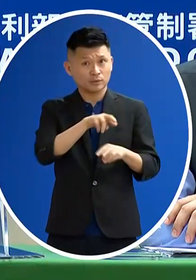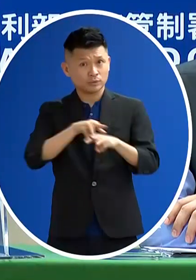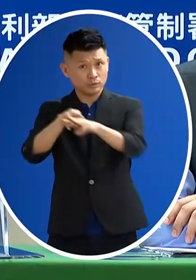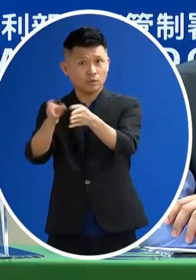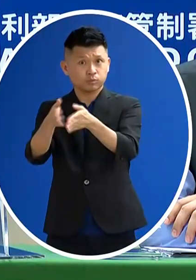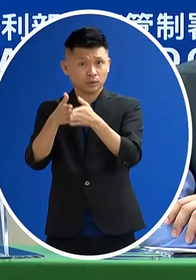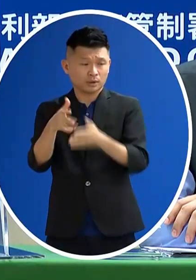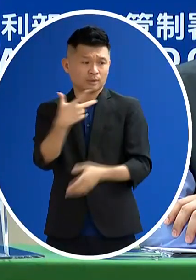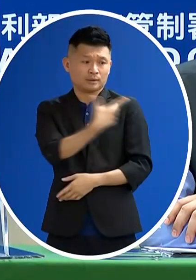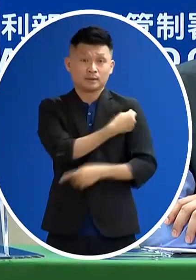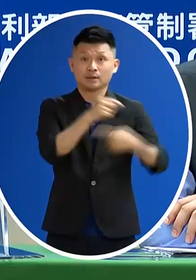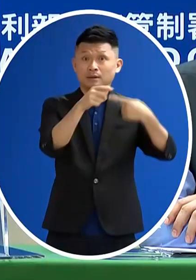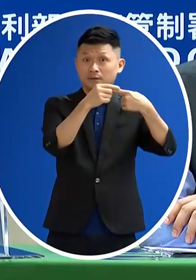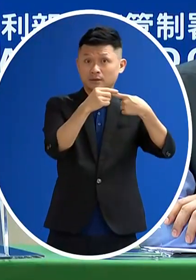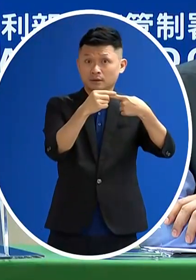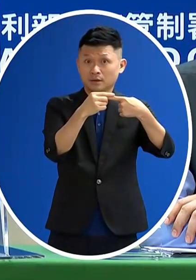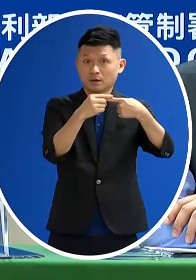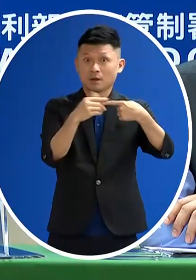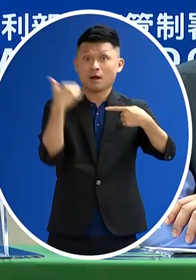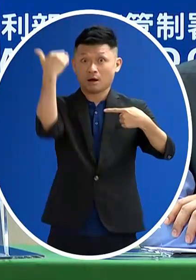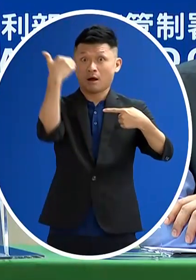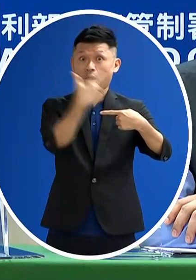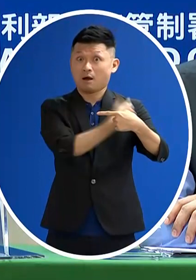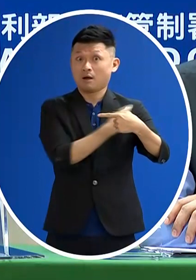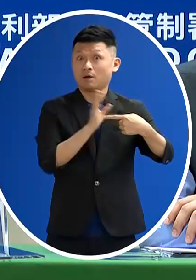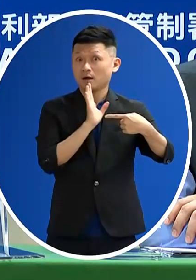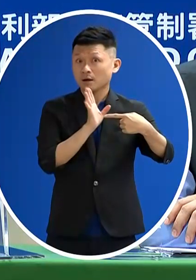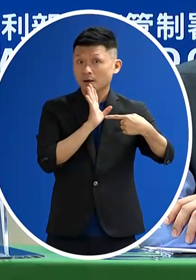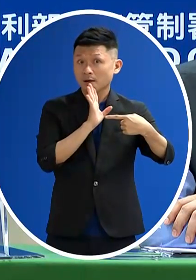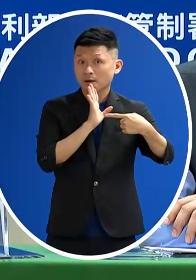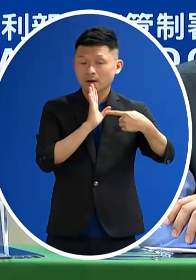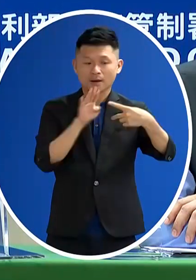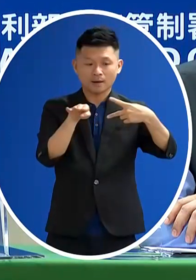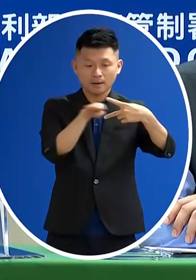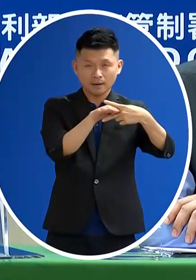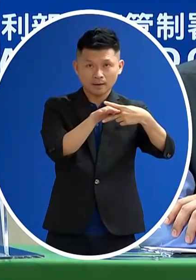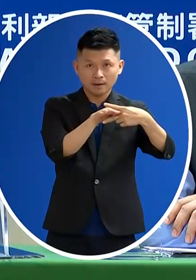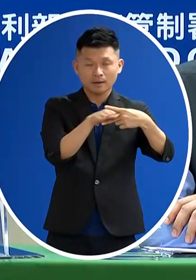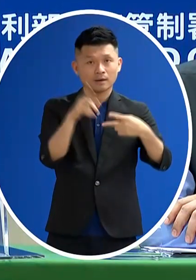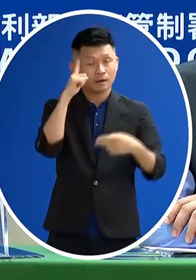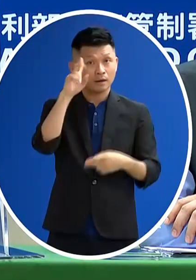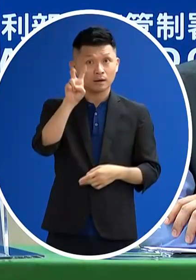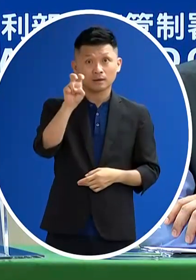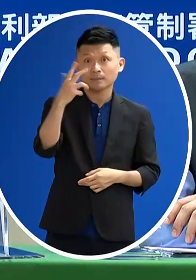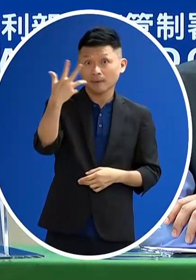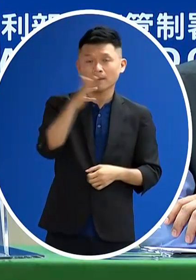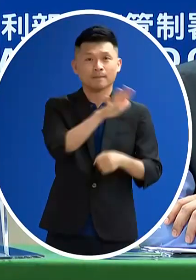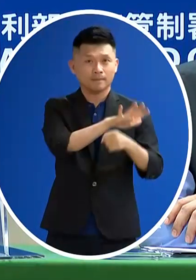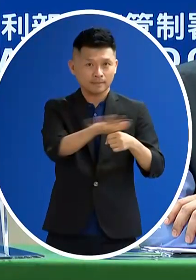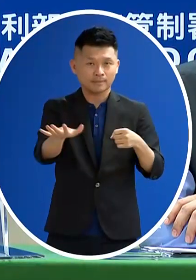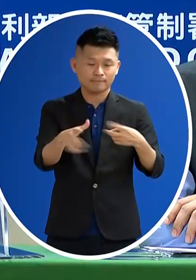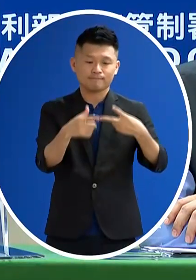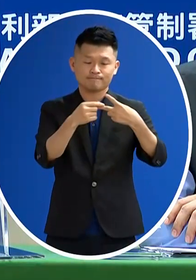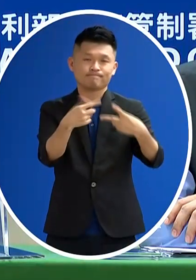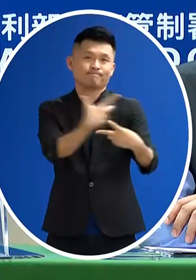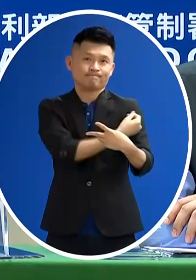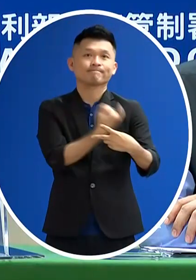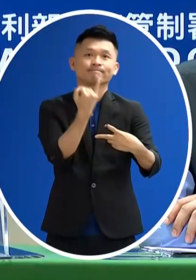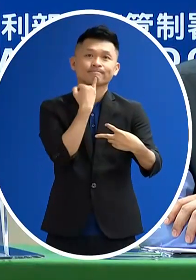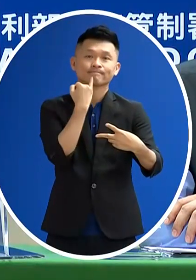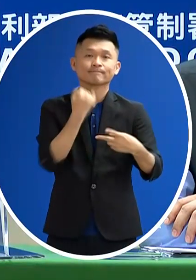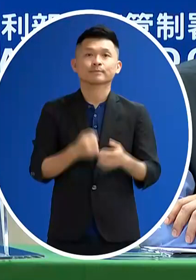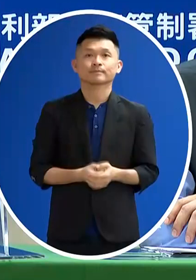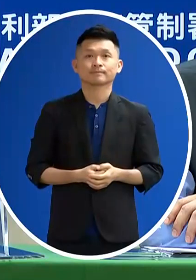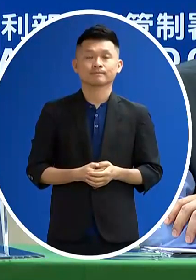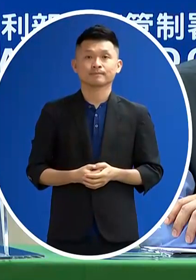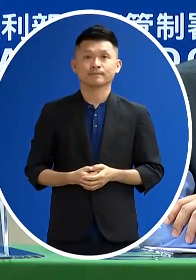一剂是打。在那个高端的疫苗满28天，哈就可以哦接种第二剂。那不过到